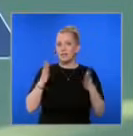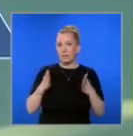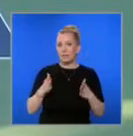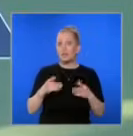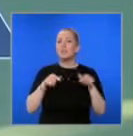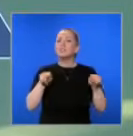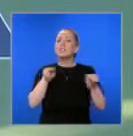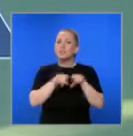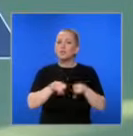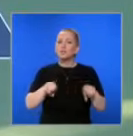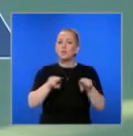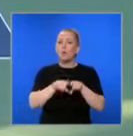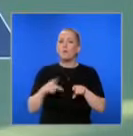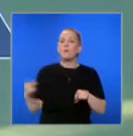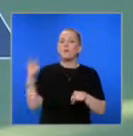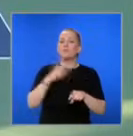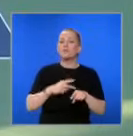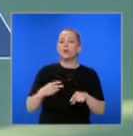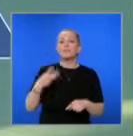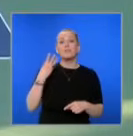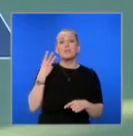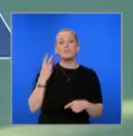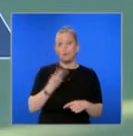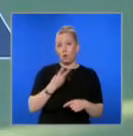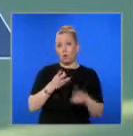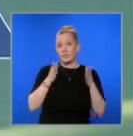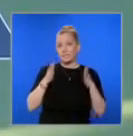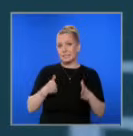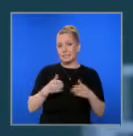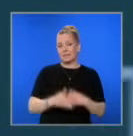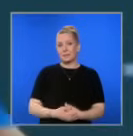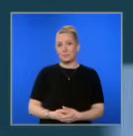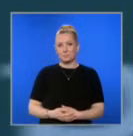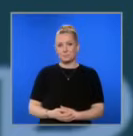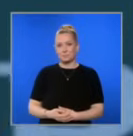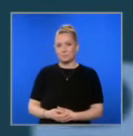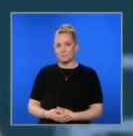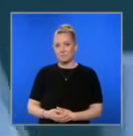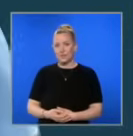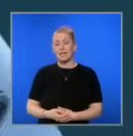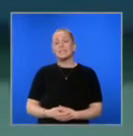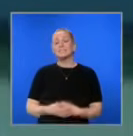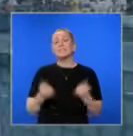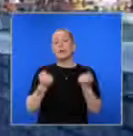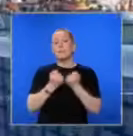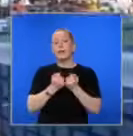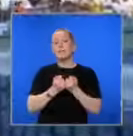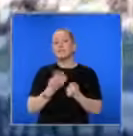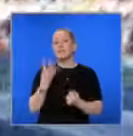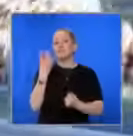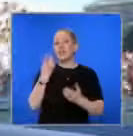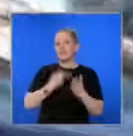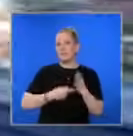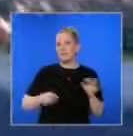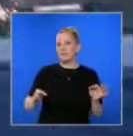се повтори и във втория сет, с разликата 14-тият света го спечели след пробиви в петия и деветия гейм. За място на четвъртфиналите българинът ще